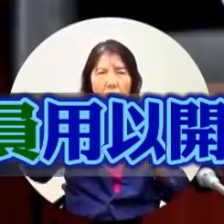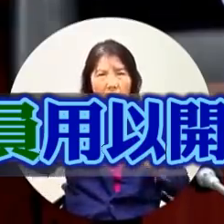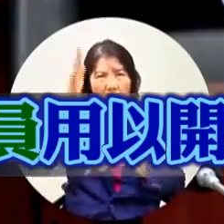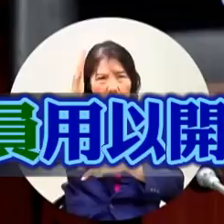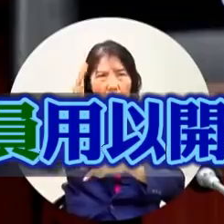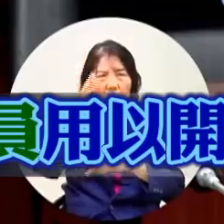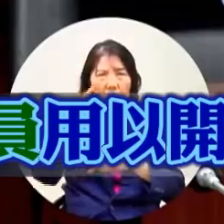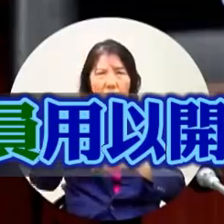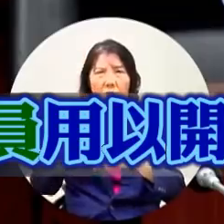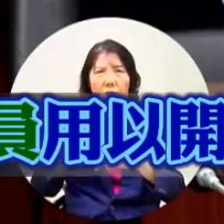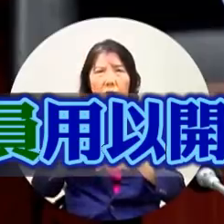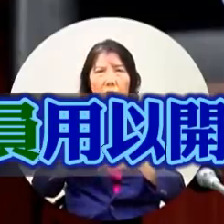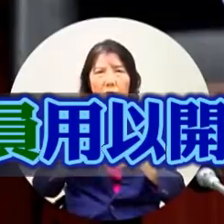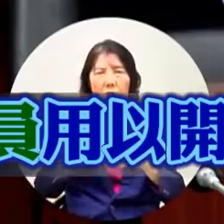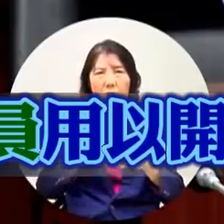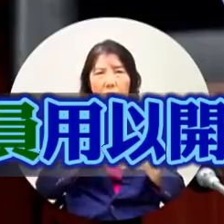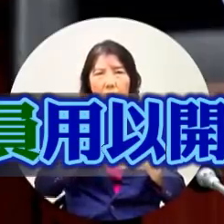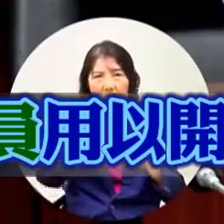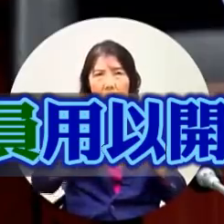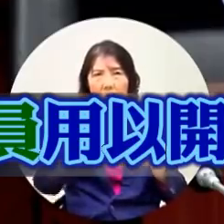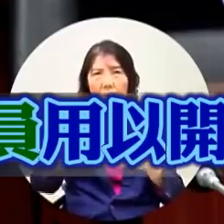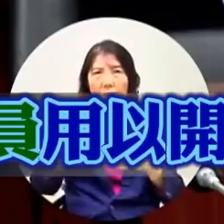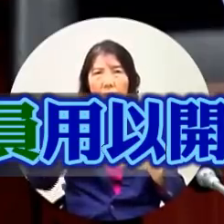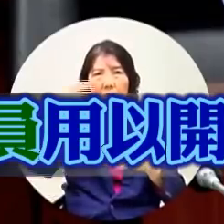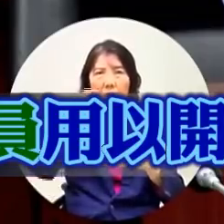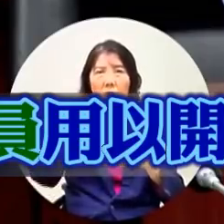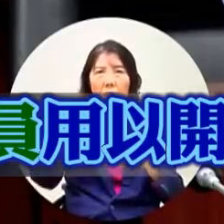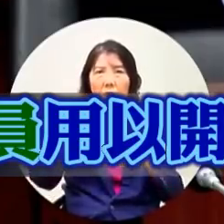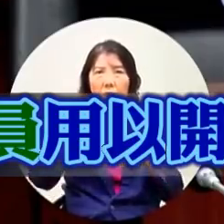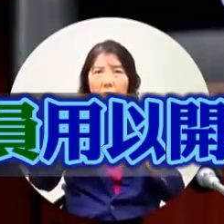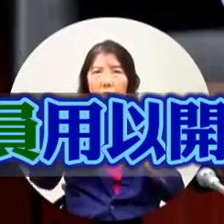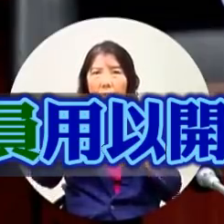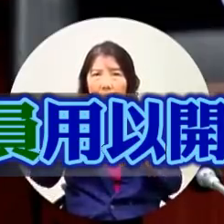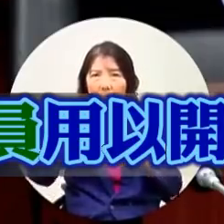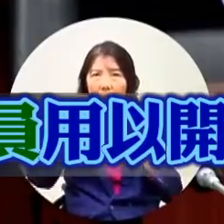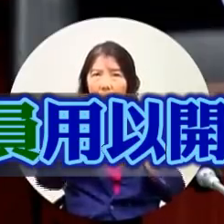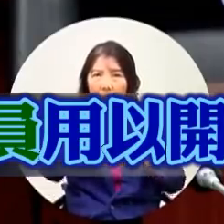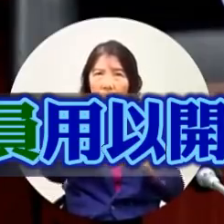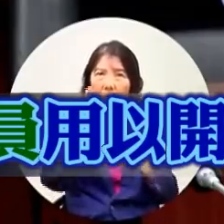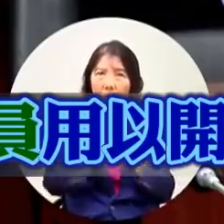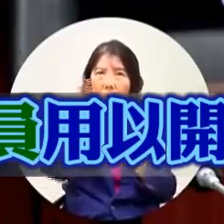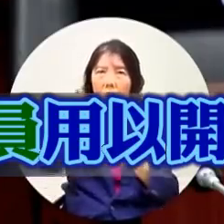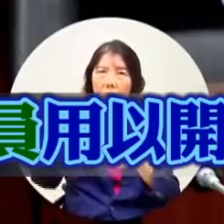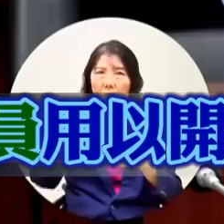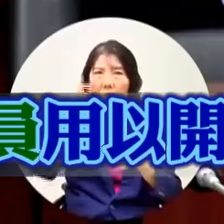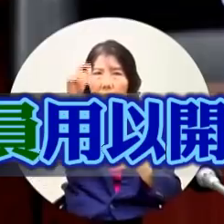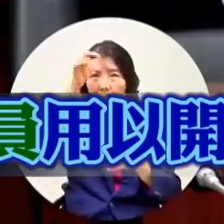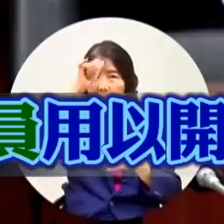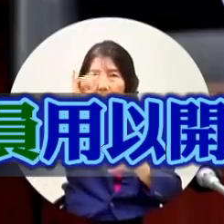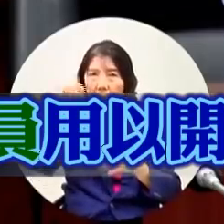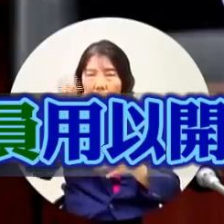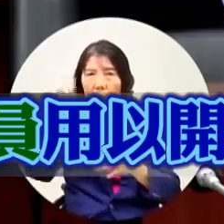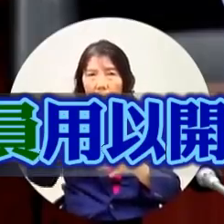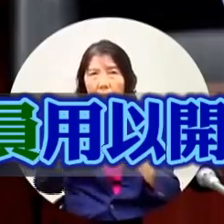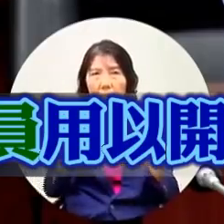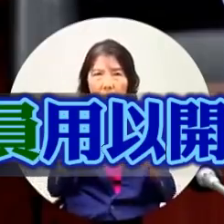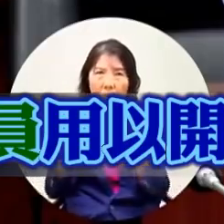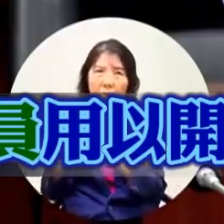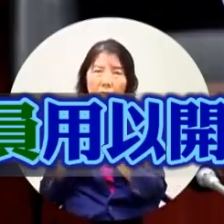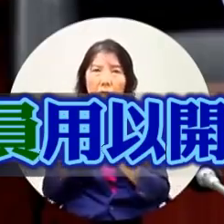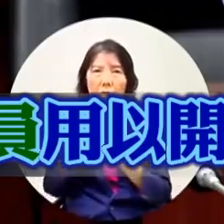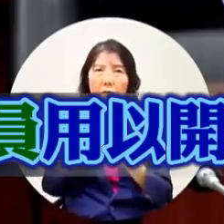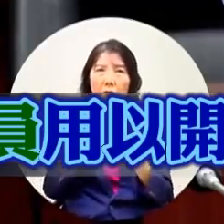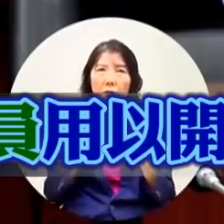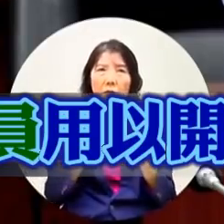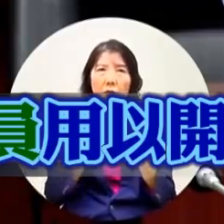理？那这个高主秘在上任以后，根据黄光芹的说法，还是一样，就是还